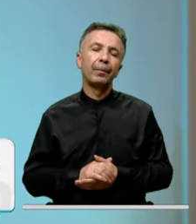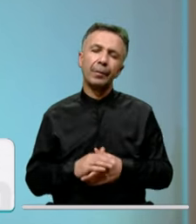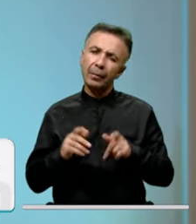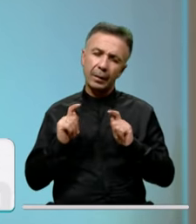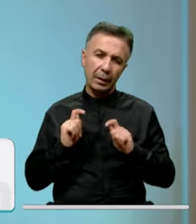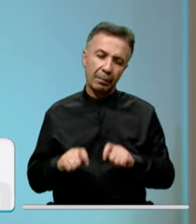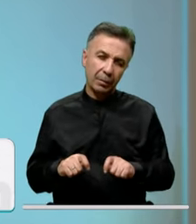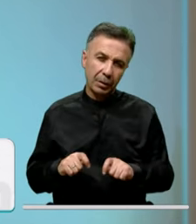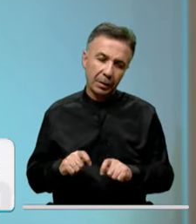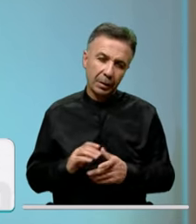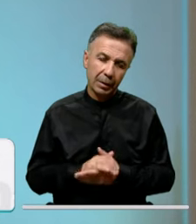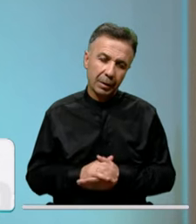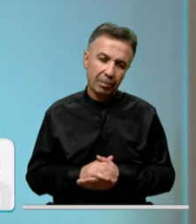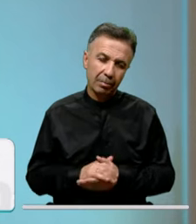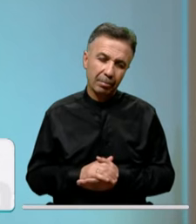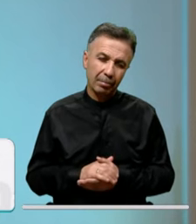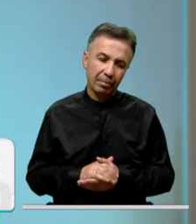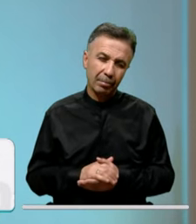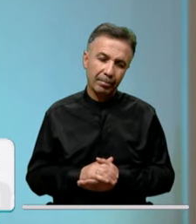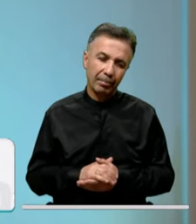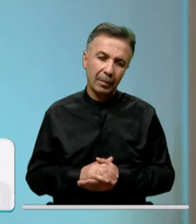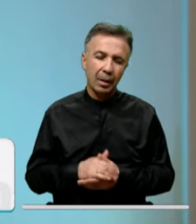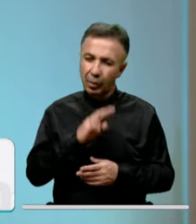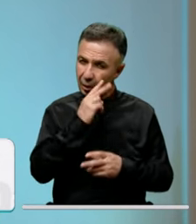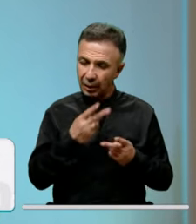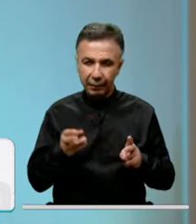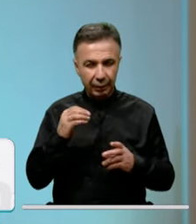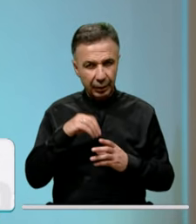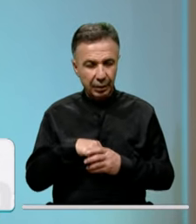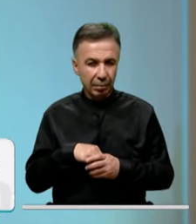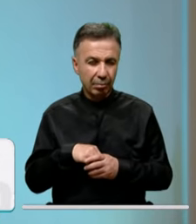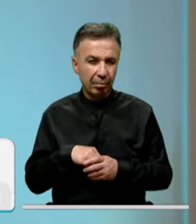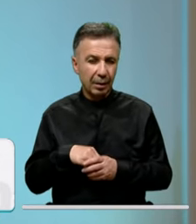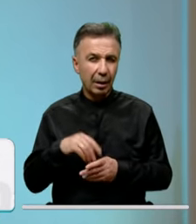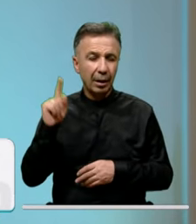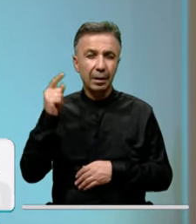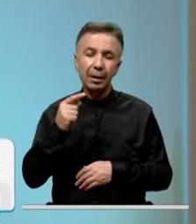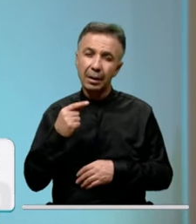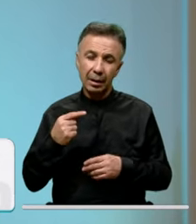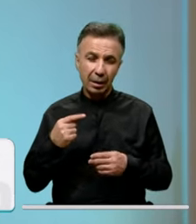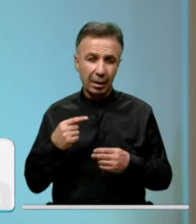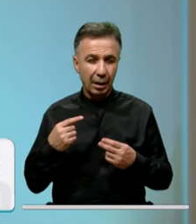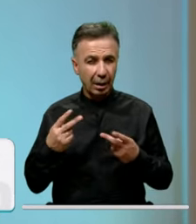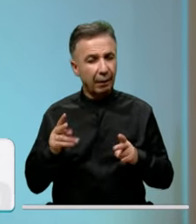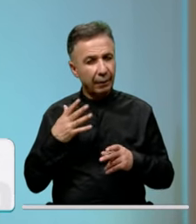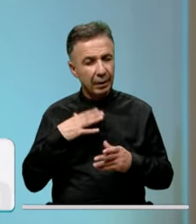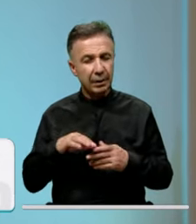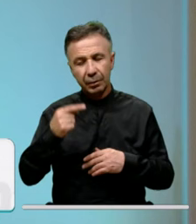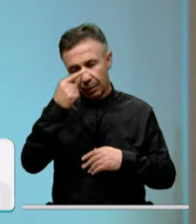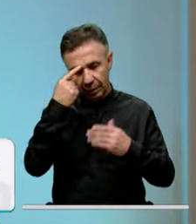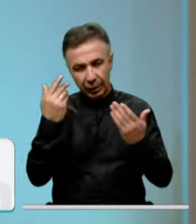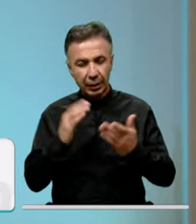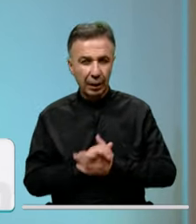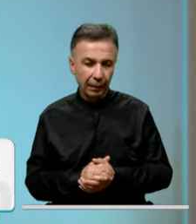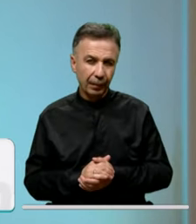duadır. Tabii. Vefat eden kişinin bağışlanması için Cenab-ı Hak'tan bağışlanma talebinde bulunmaktır. İnşallah